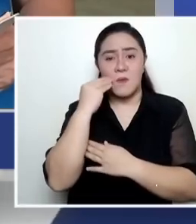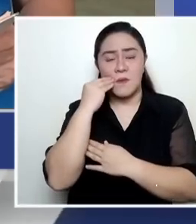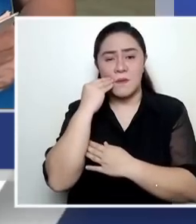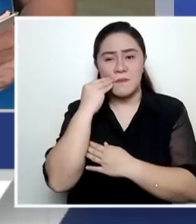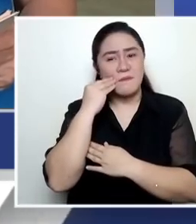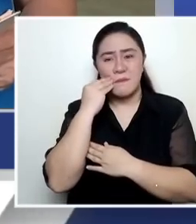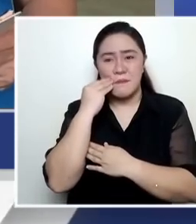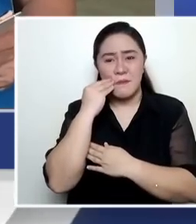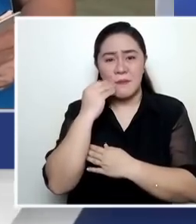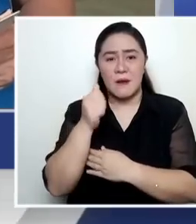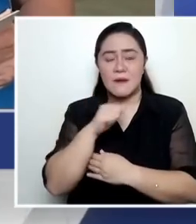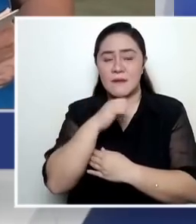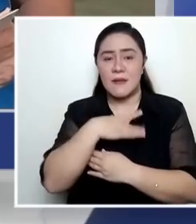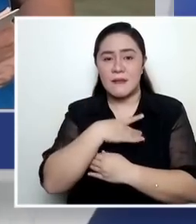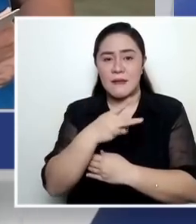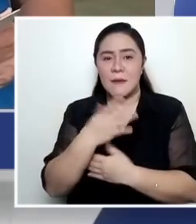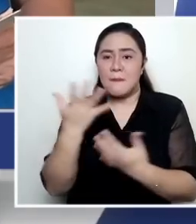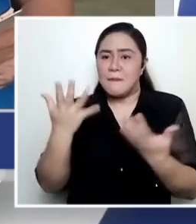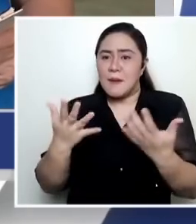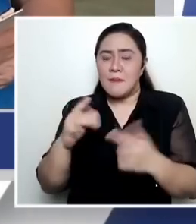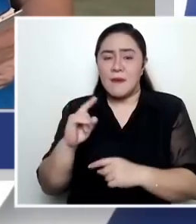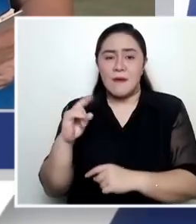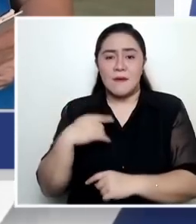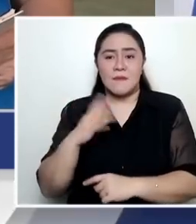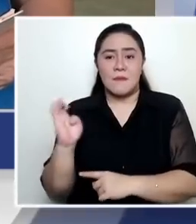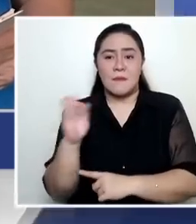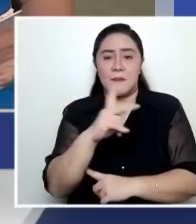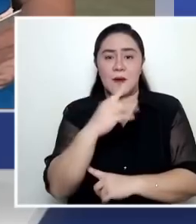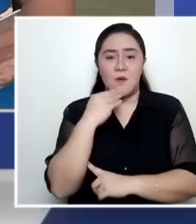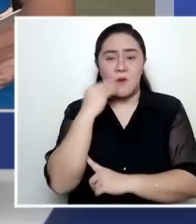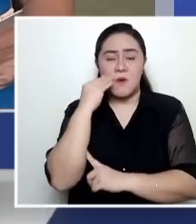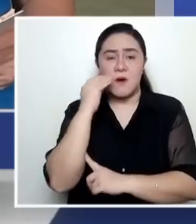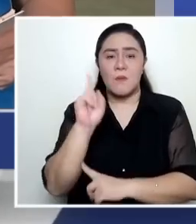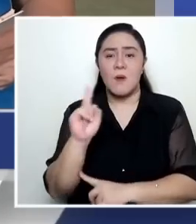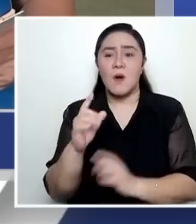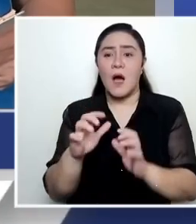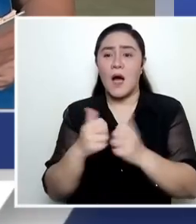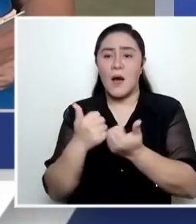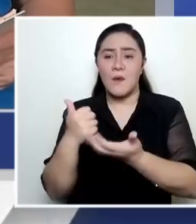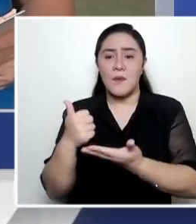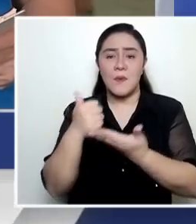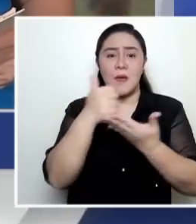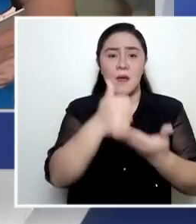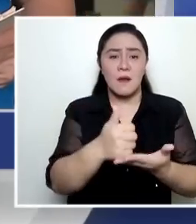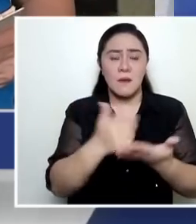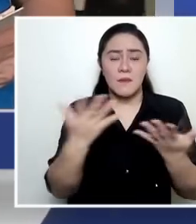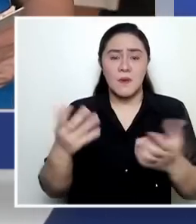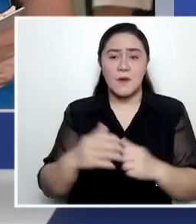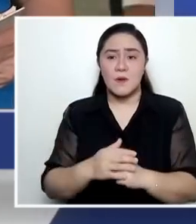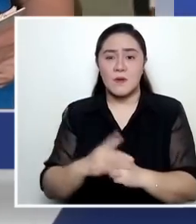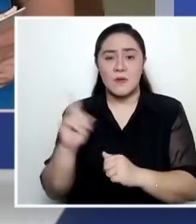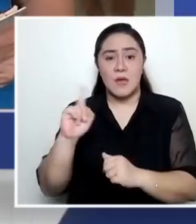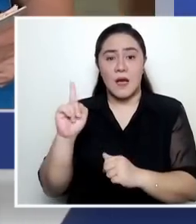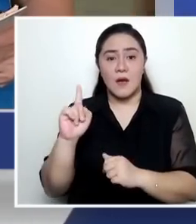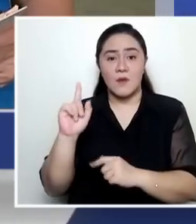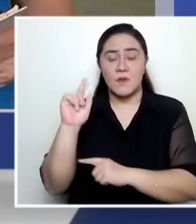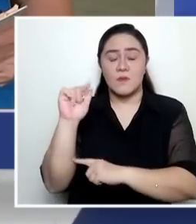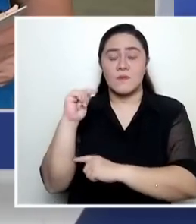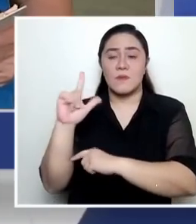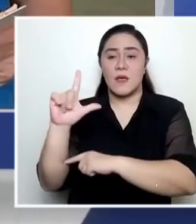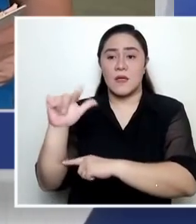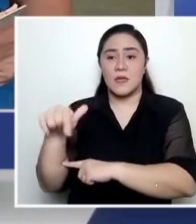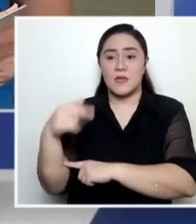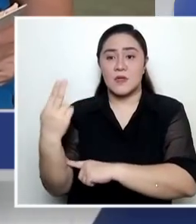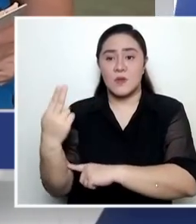kanina baka hindi na raw sila babalik. So anong tulong ang maaring maibigay sila o kaya naibibigay sa kanila ng local o